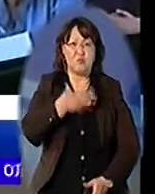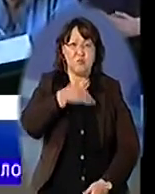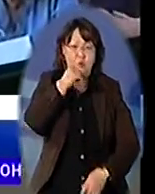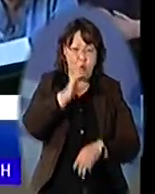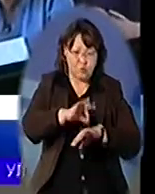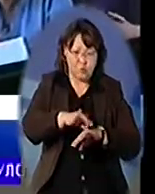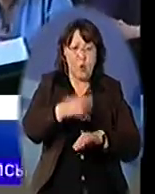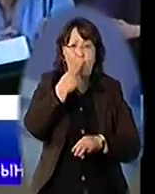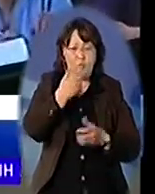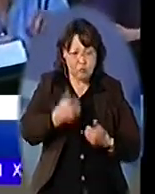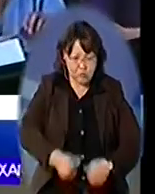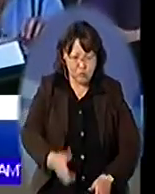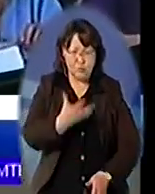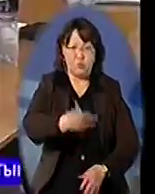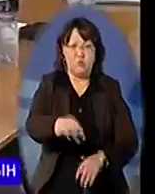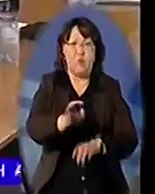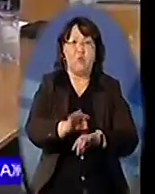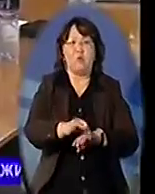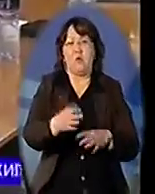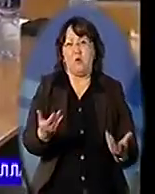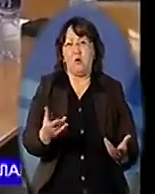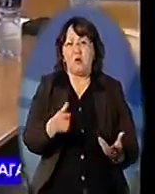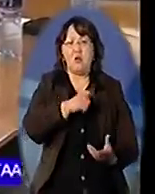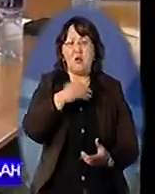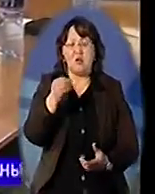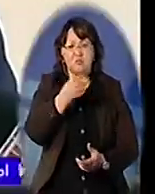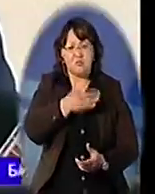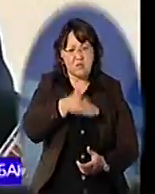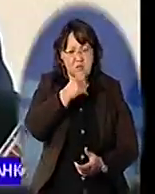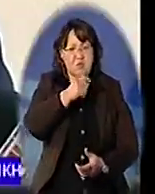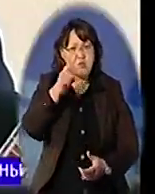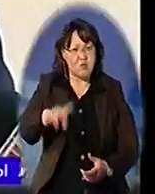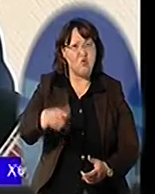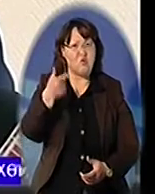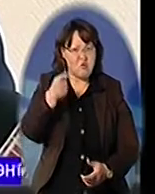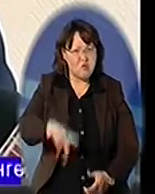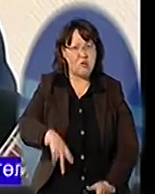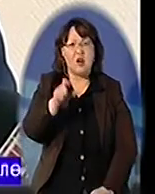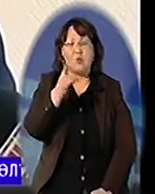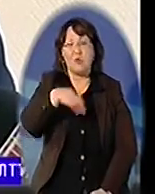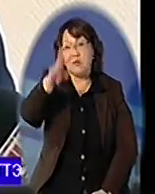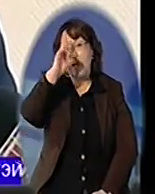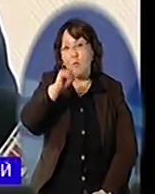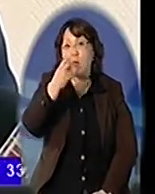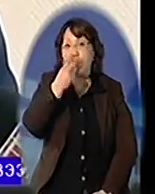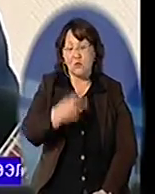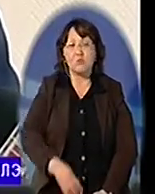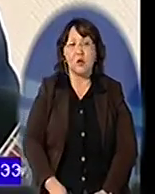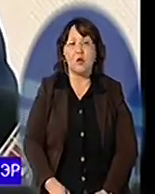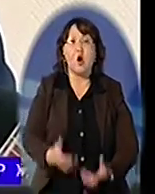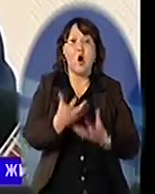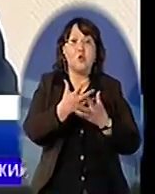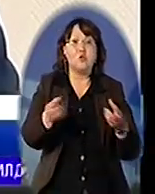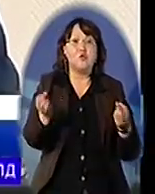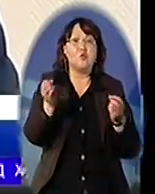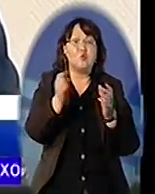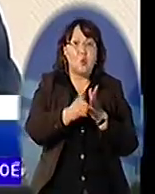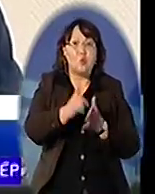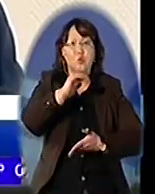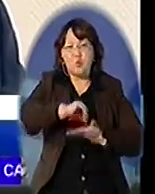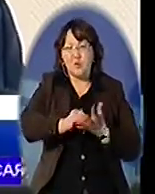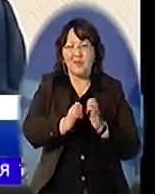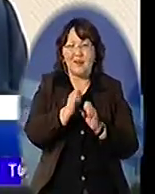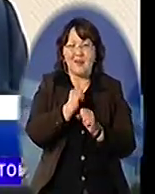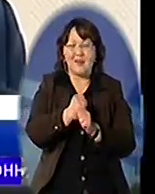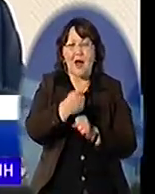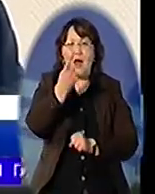олон талаас анхаарах хэрэгтэй гэж эрүүл мэндийн яамнаас үзэж байна. За бидний олон асуудлууд шийдэх зорилт тавьж байгаагийн хамгийн одоо